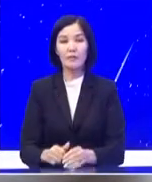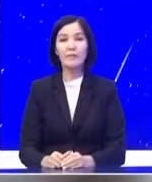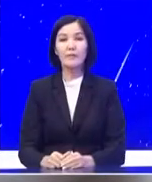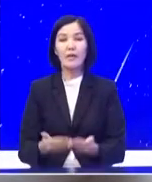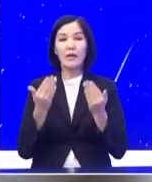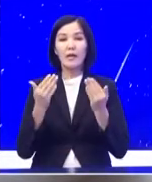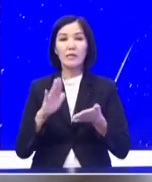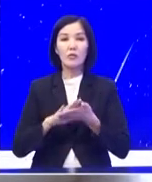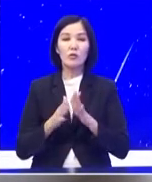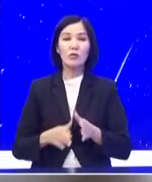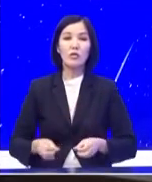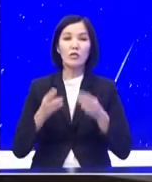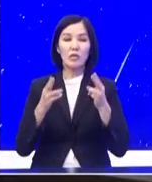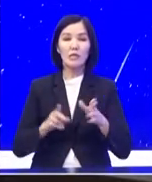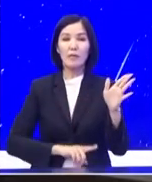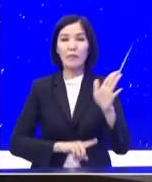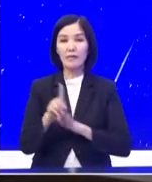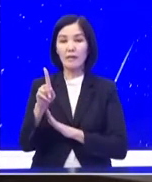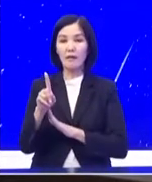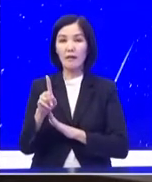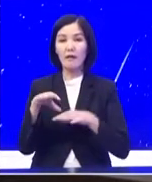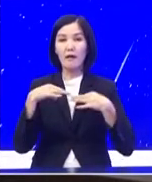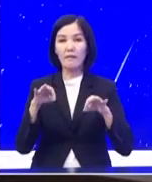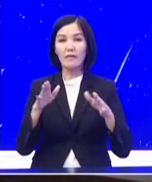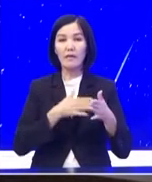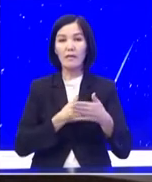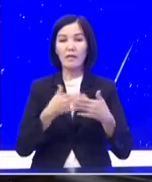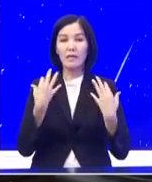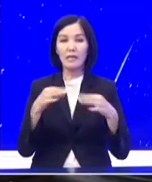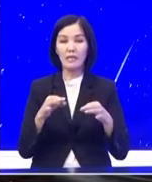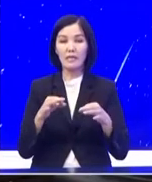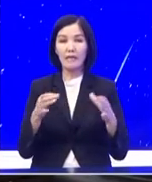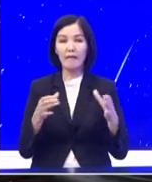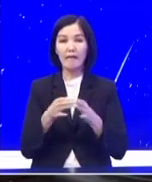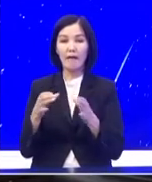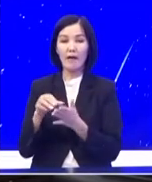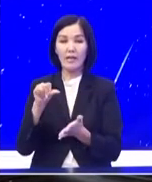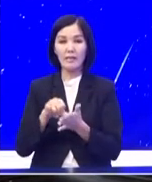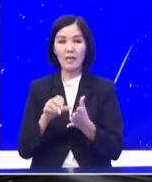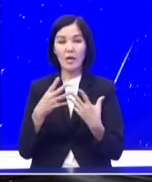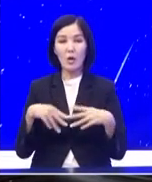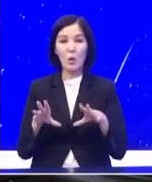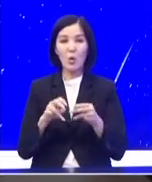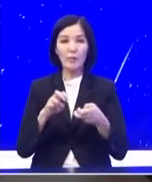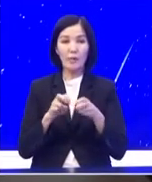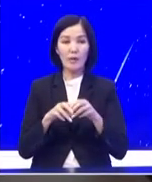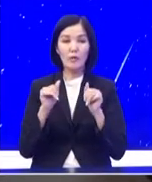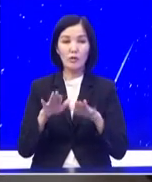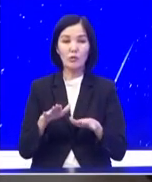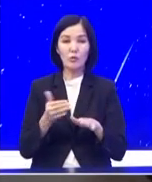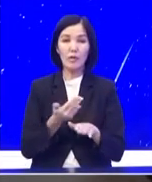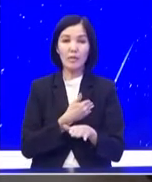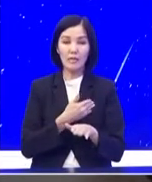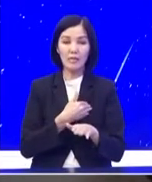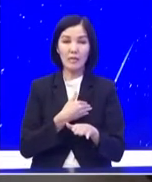төтенше жағдай жарияланғаннан бері індетпен күреске авто еріктілер де жұмыла кірісті. Қоғамдағы ауыр жүкті бірлесе көтерді. Аз уақытта республикалық